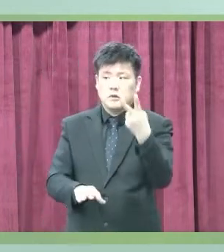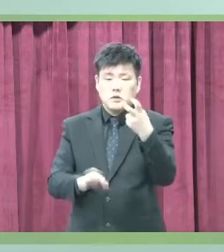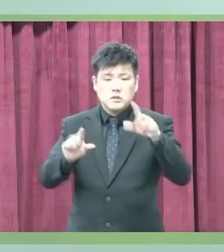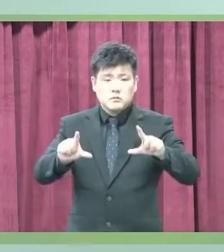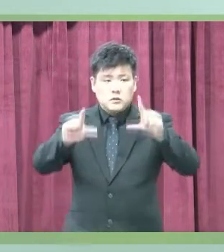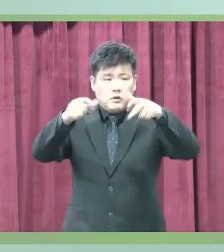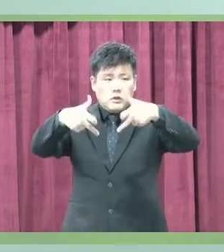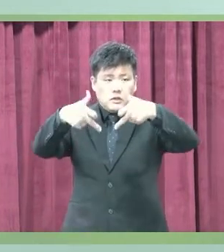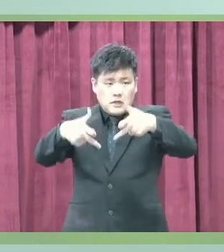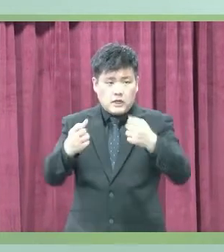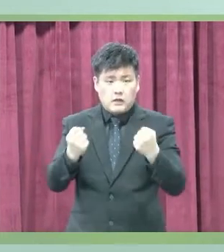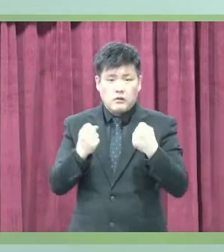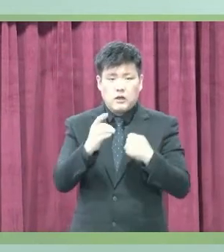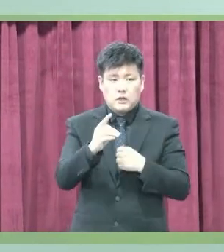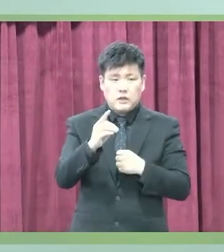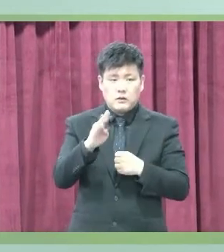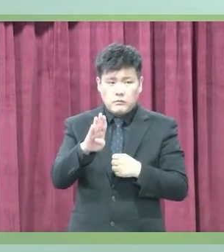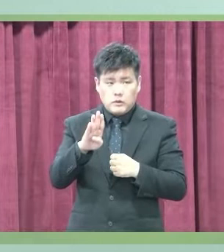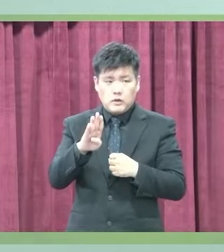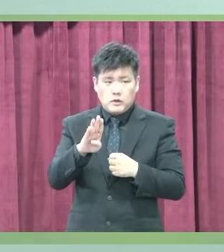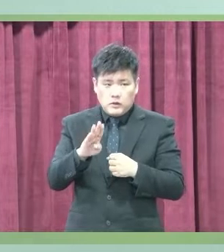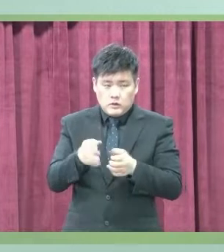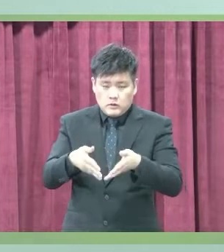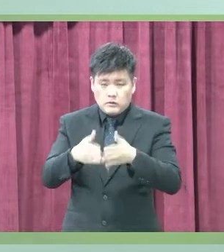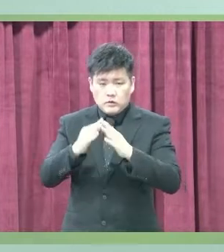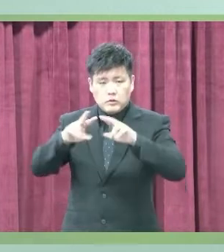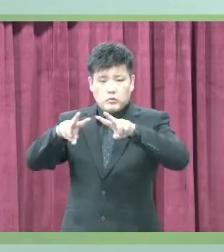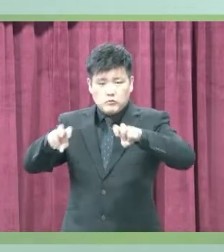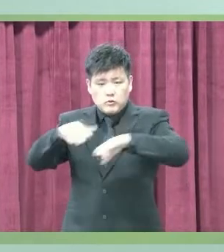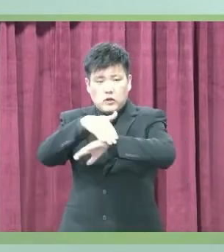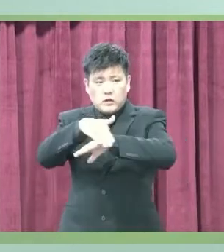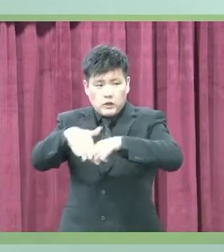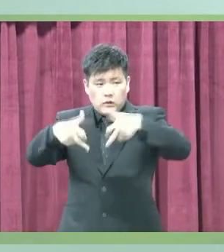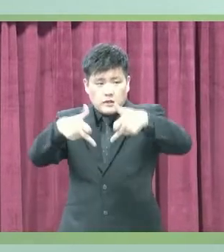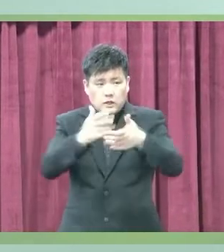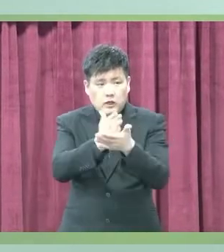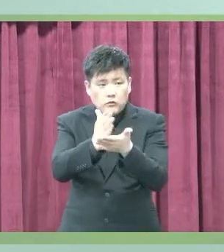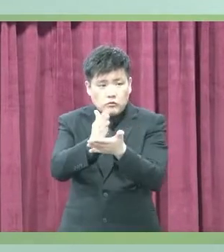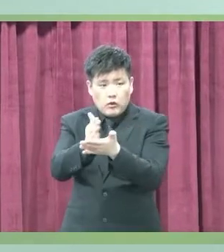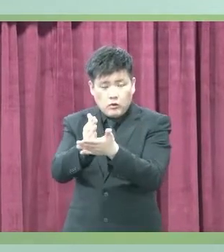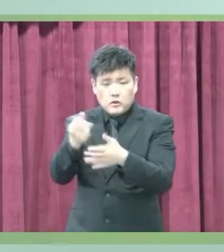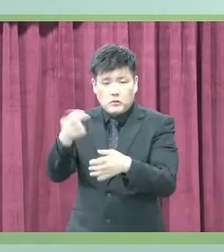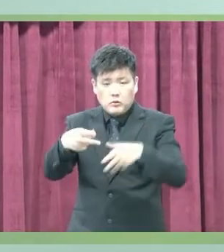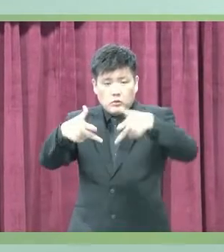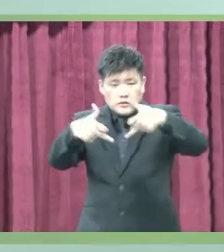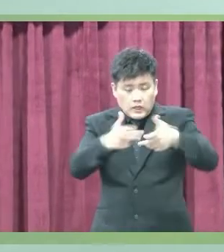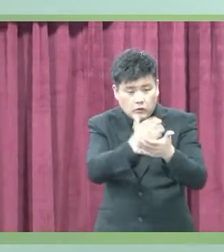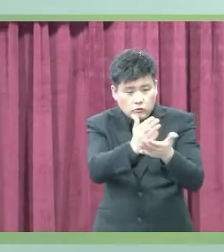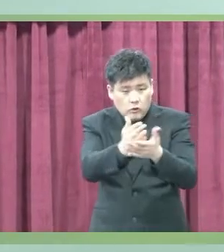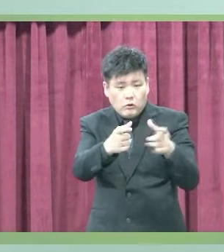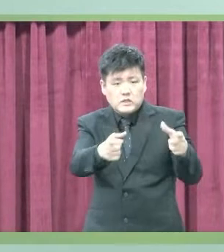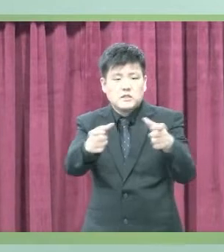건강 데이터베이스를 구축하여 분석할 예정이고 장애 유형별, 장애 정도별, 그리고 장애 유형별, 지역별,